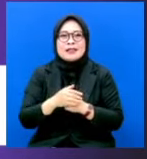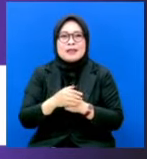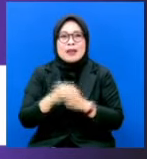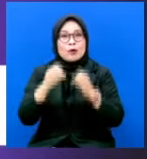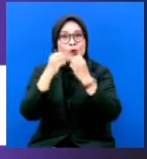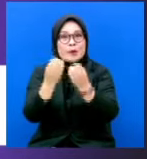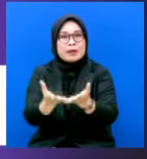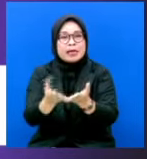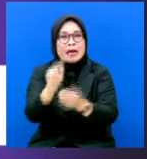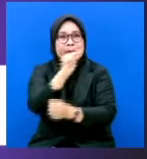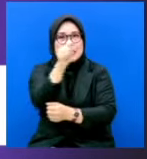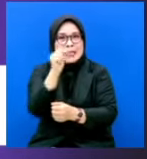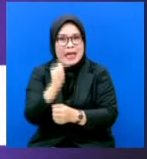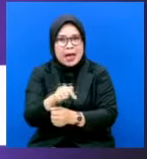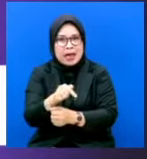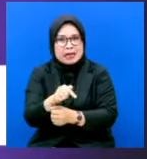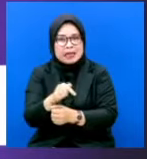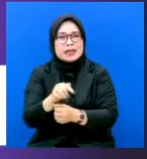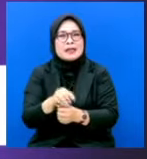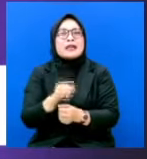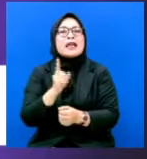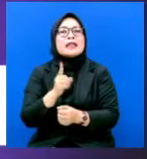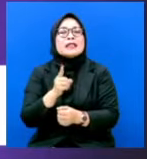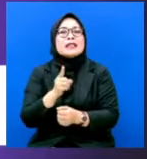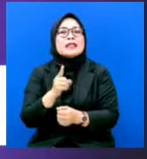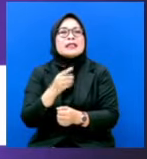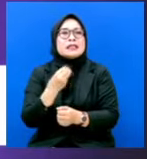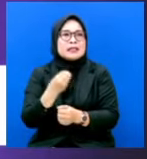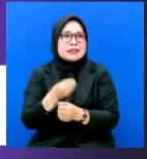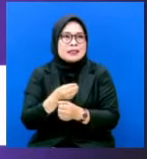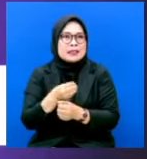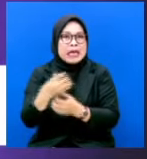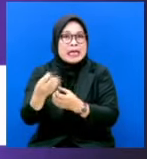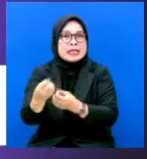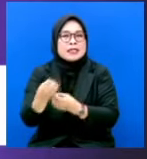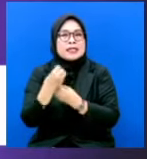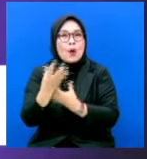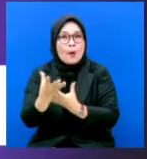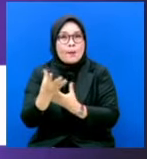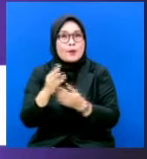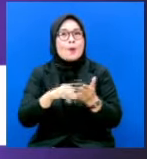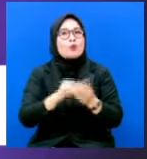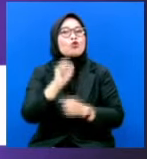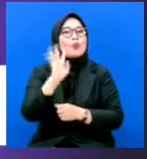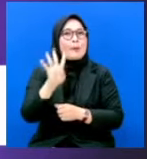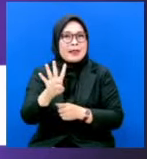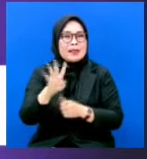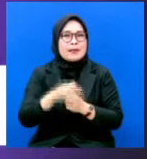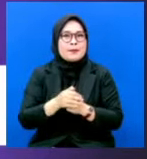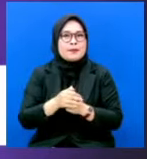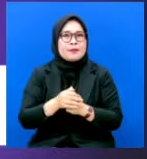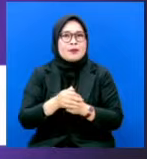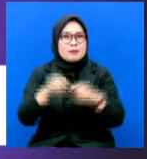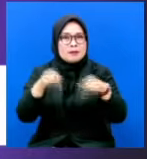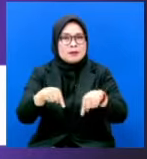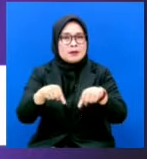memberikan pertanyaan nanti kemudian dijawab selama 2 menit waktunya oleh paslon nomor urut 4 sekarang nomor 5